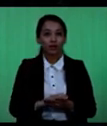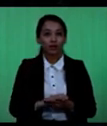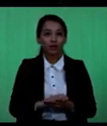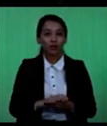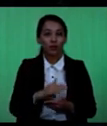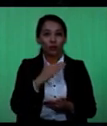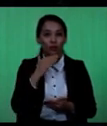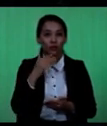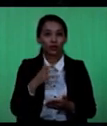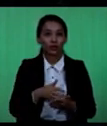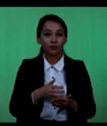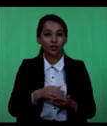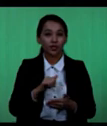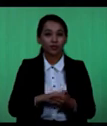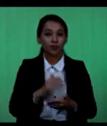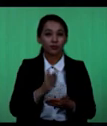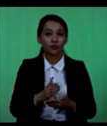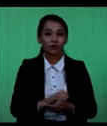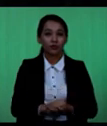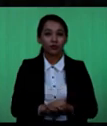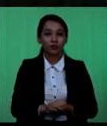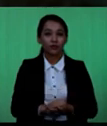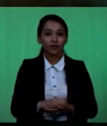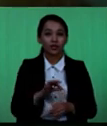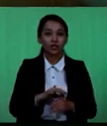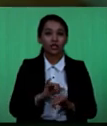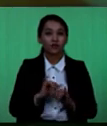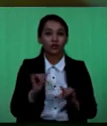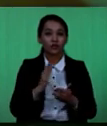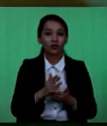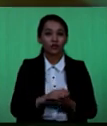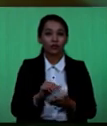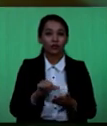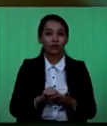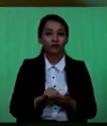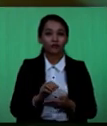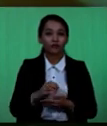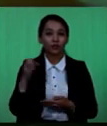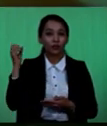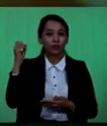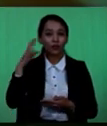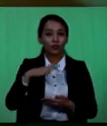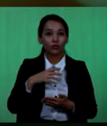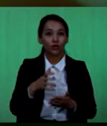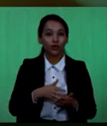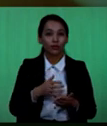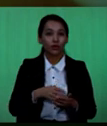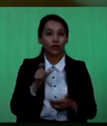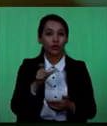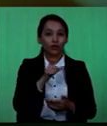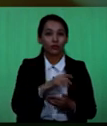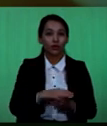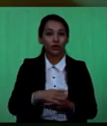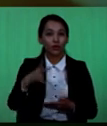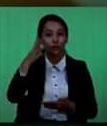birga Alzheimer kasalligi xavfini bir necha barobar oshiradi. 6. Quyosh. Quyosh nuri yetishmasligi odamning bilim